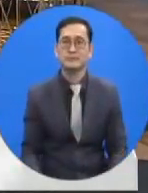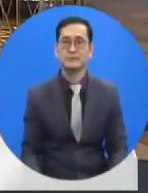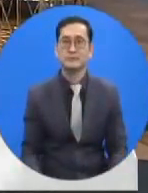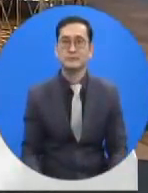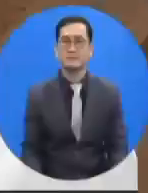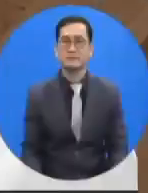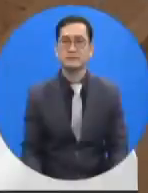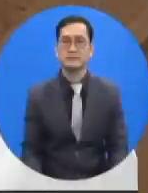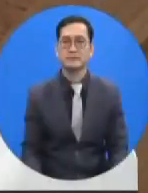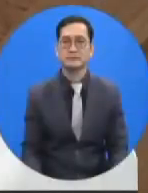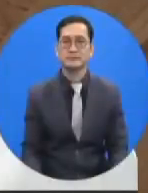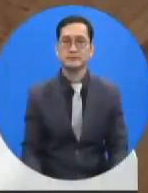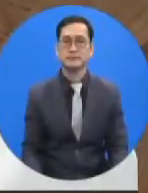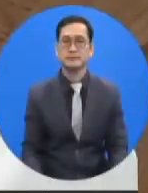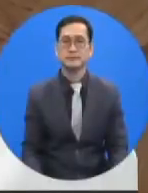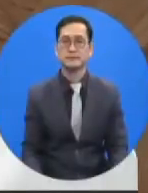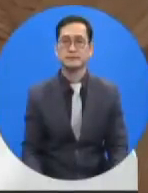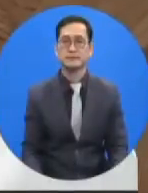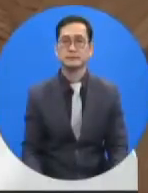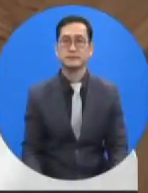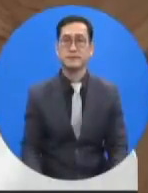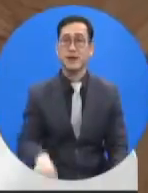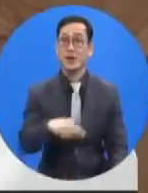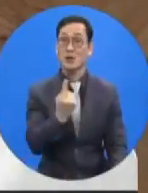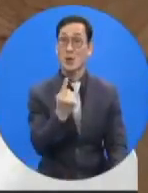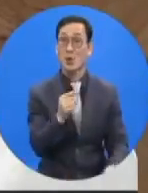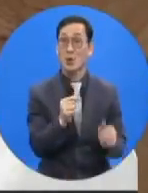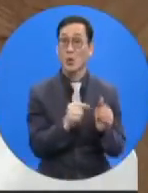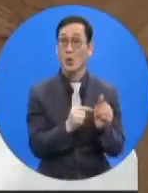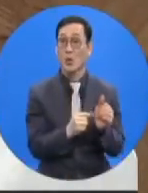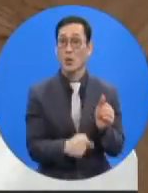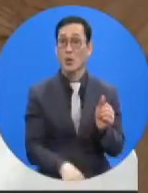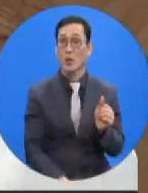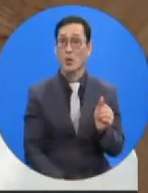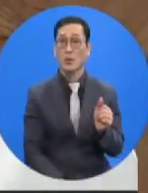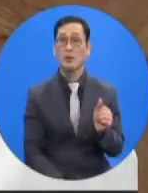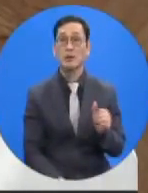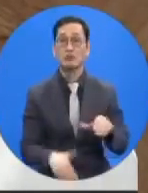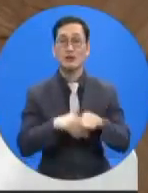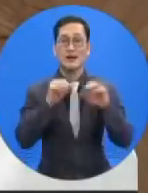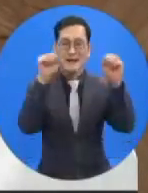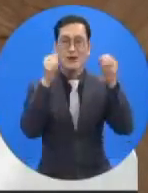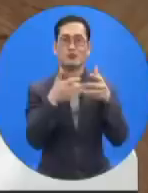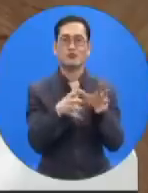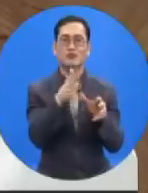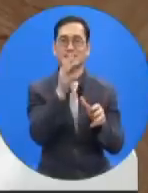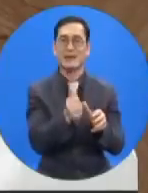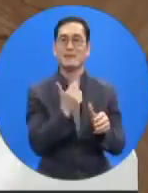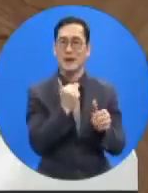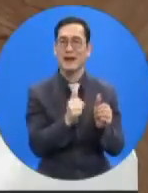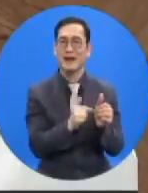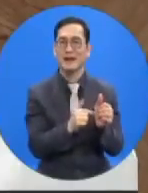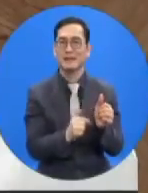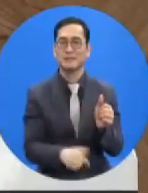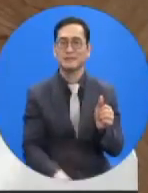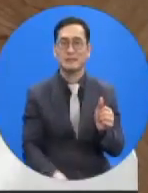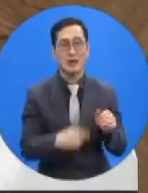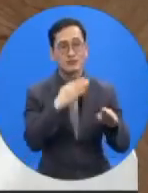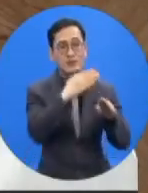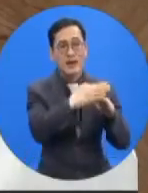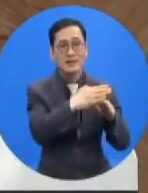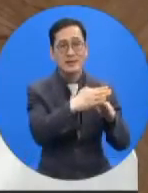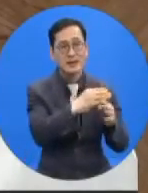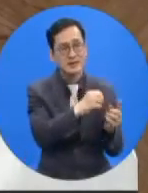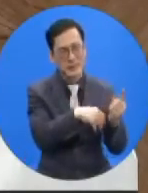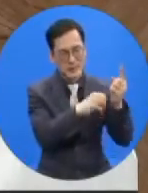돼서 좀 살펴봤는데 얘기가 이렇게 돼 있더라고요. 도종환 전 문화체육관광부 장관입니다. 예. 같이 있었던. 북한이 38발을 쐈다고